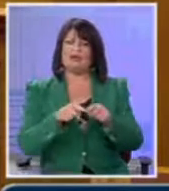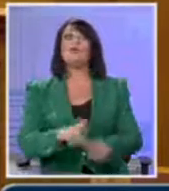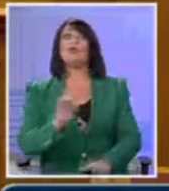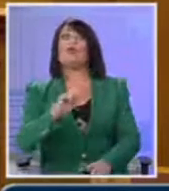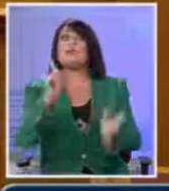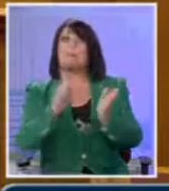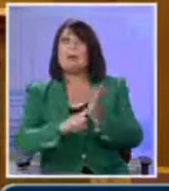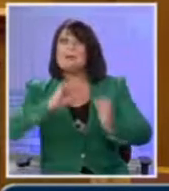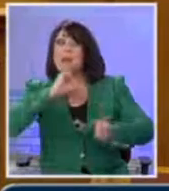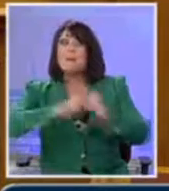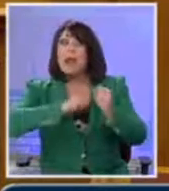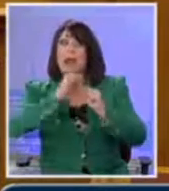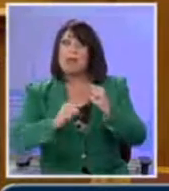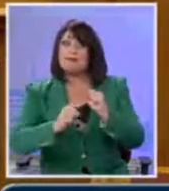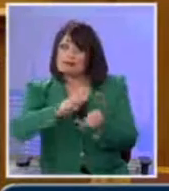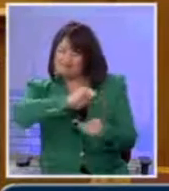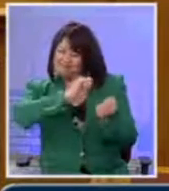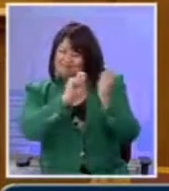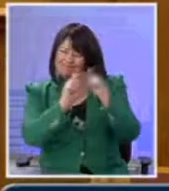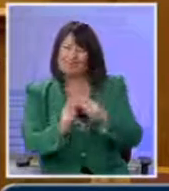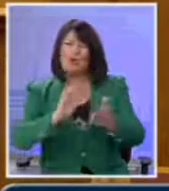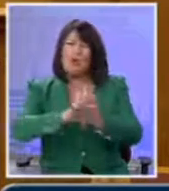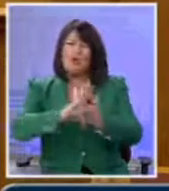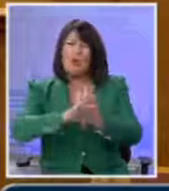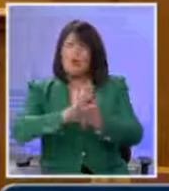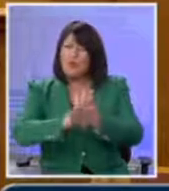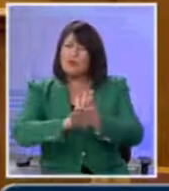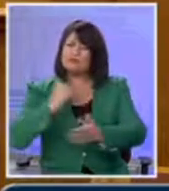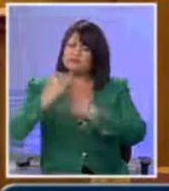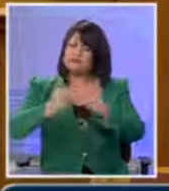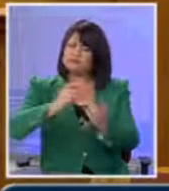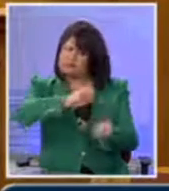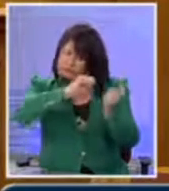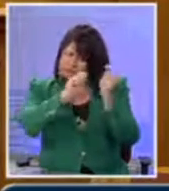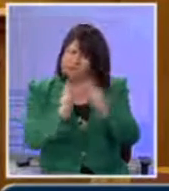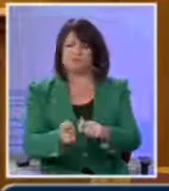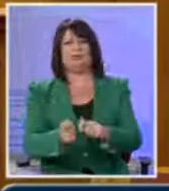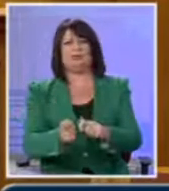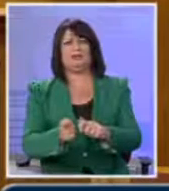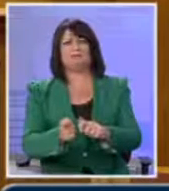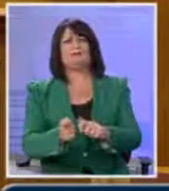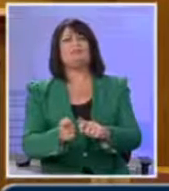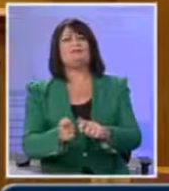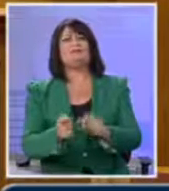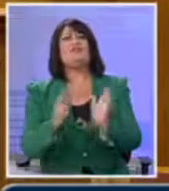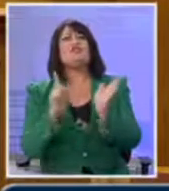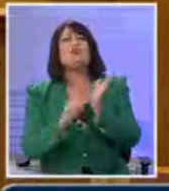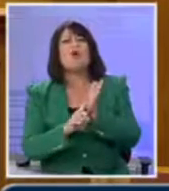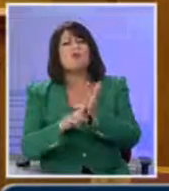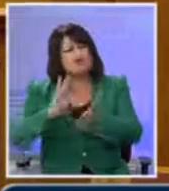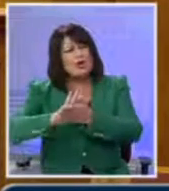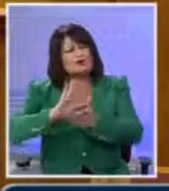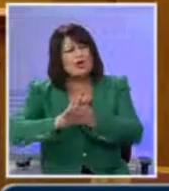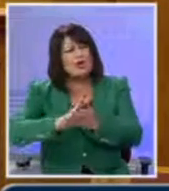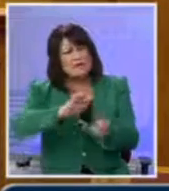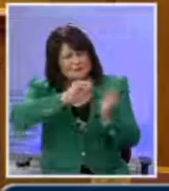αναμετρηθούμε για να μετατρέψουμε τους στατικοποιημένους και να μεταρσιώσουμε τους στατικοποιημένους θεσμούς σε